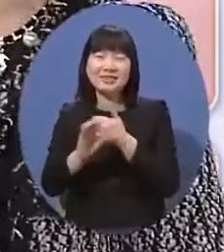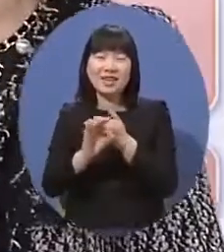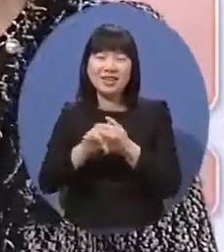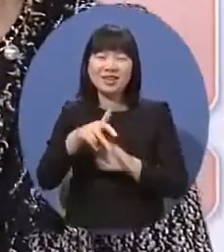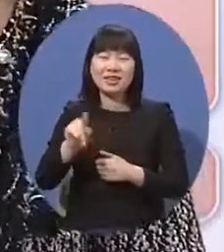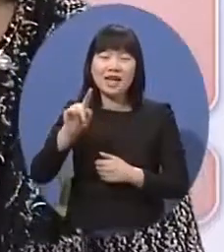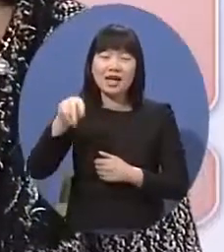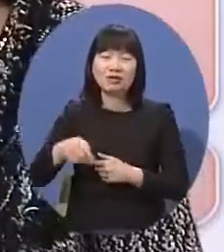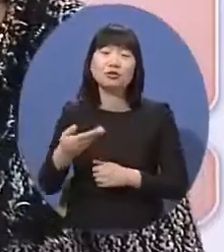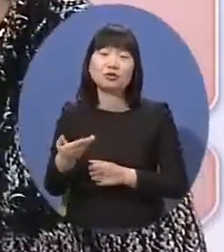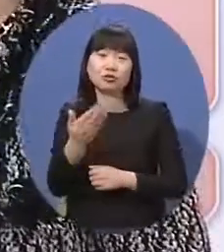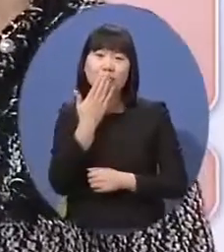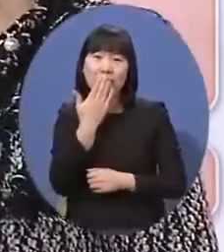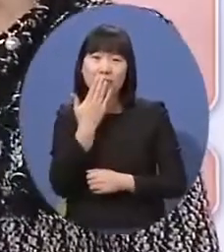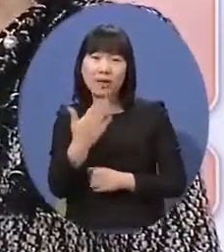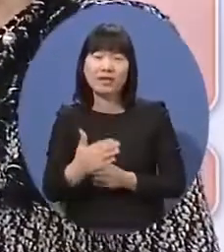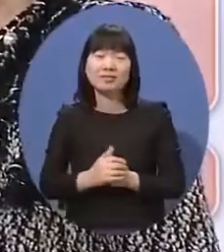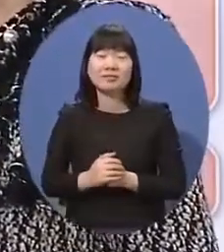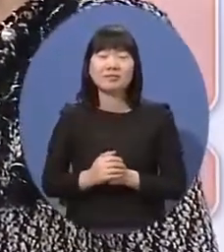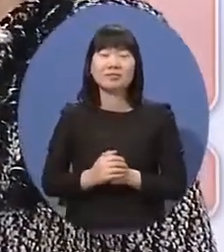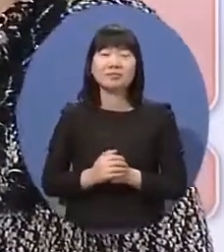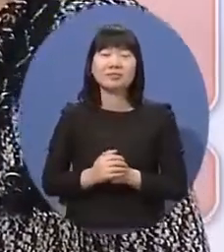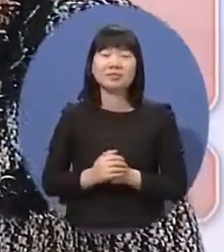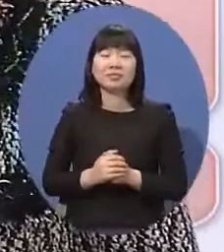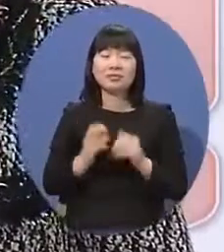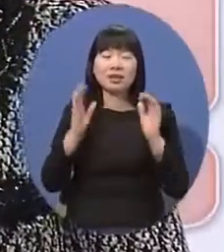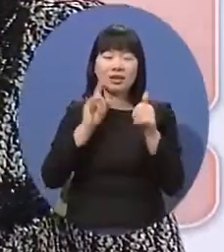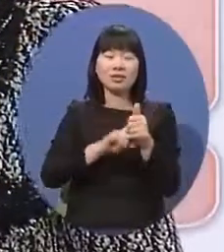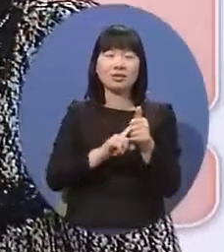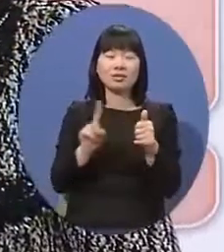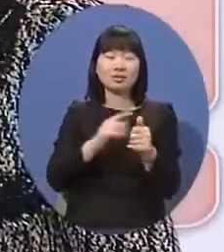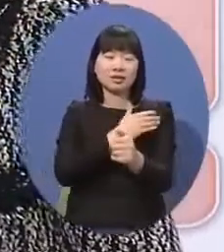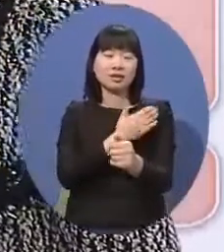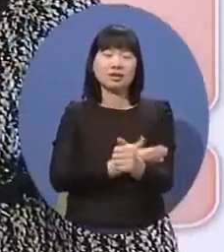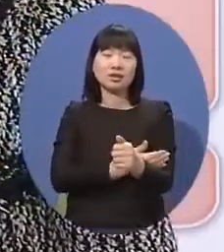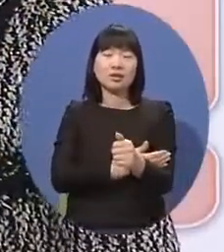우리는 자율성을 키우게 해주면 돼요. 근데 아이들의 어떤